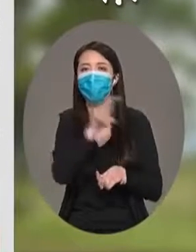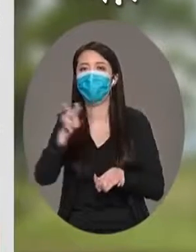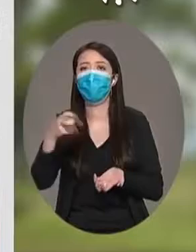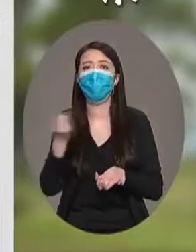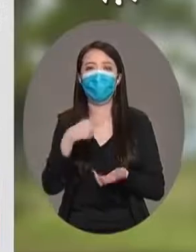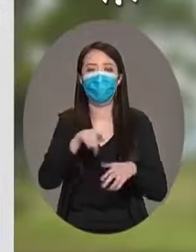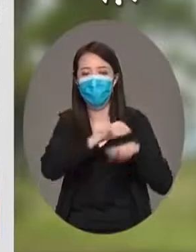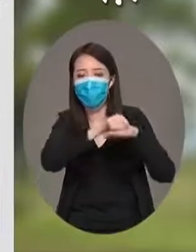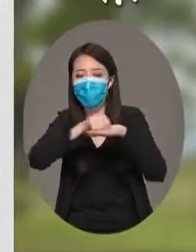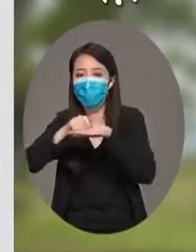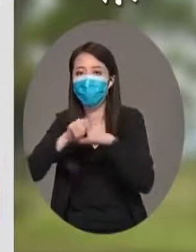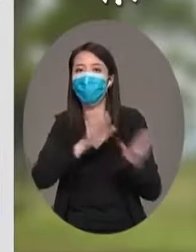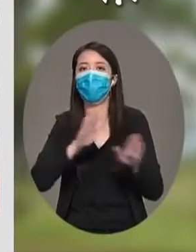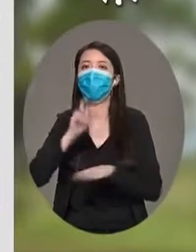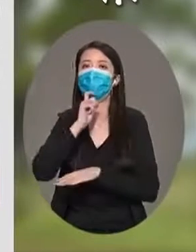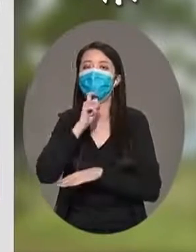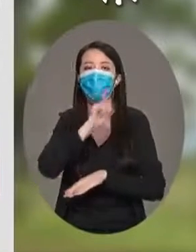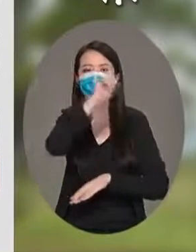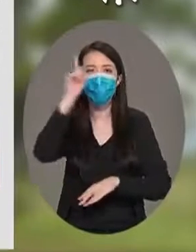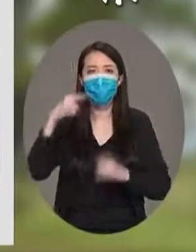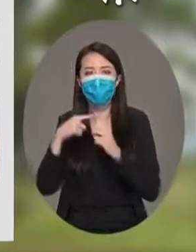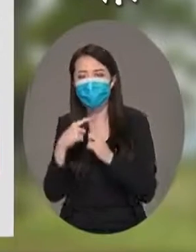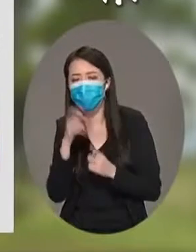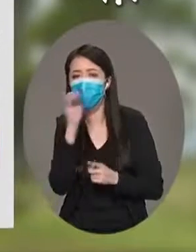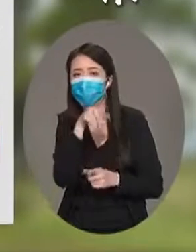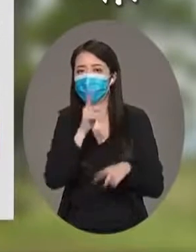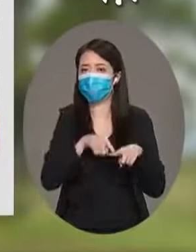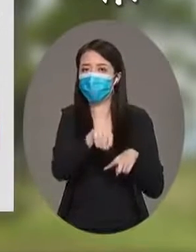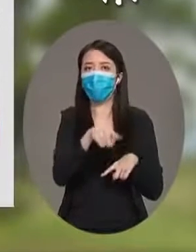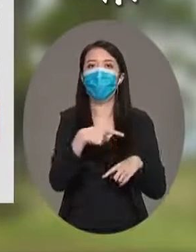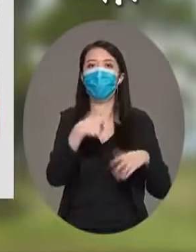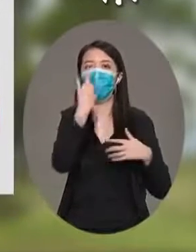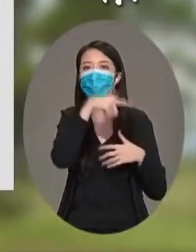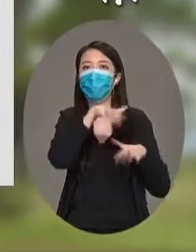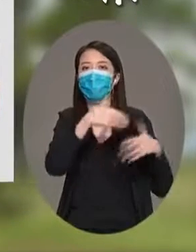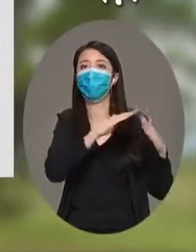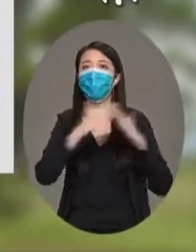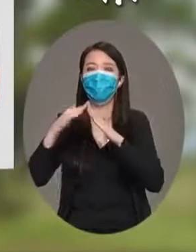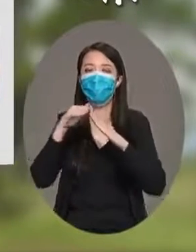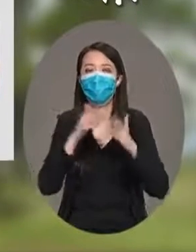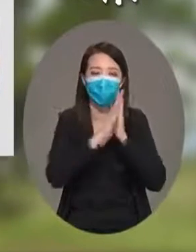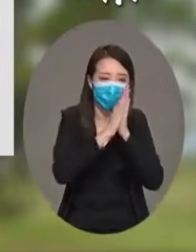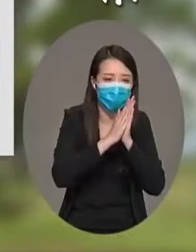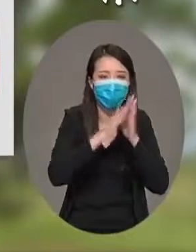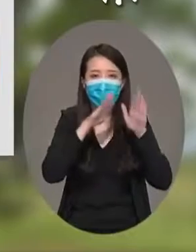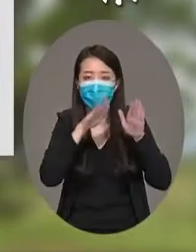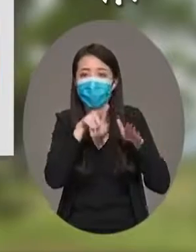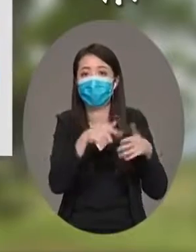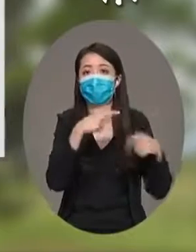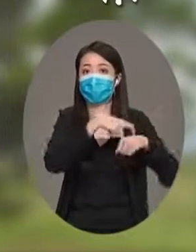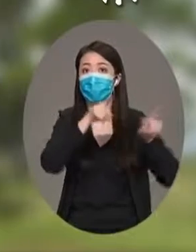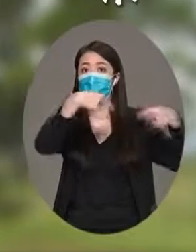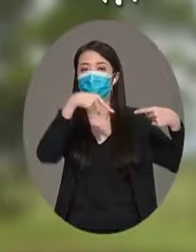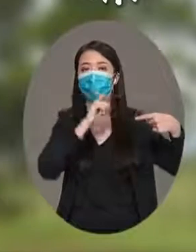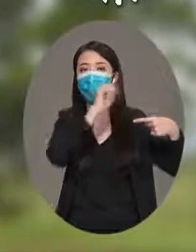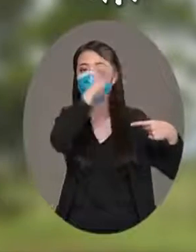助洗車場。有街坊說，這些非法停車場在春秋二祭時會有職員堵塞路口拉客，